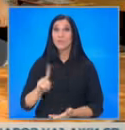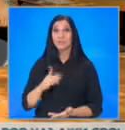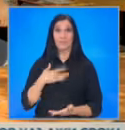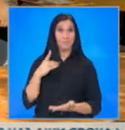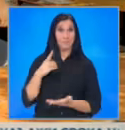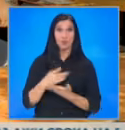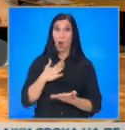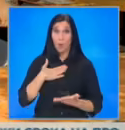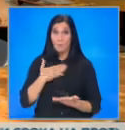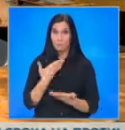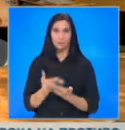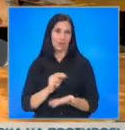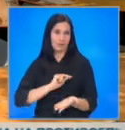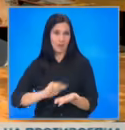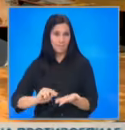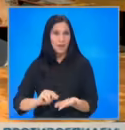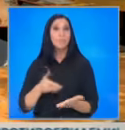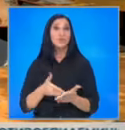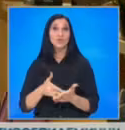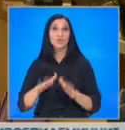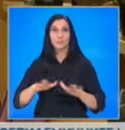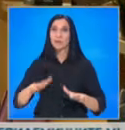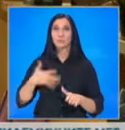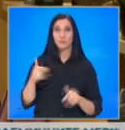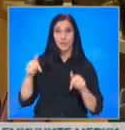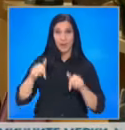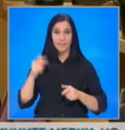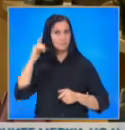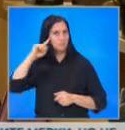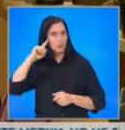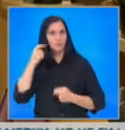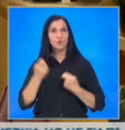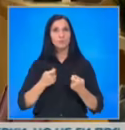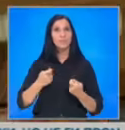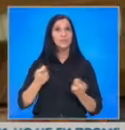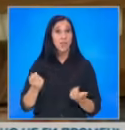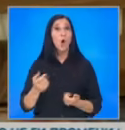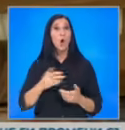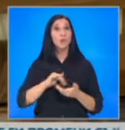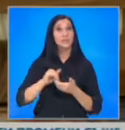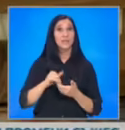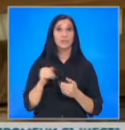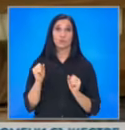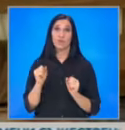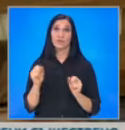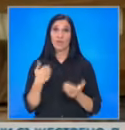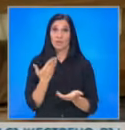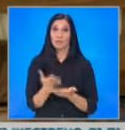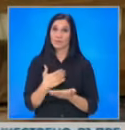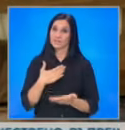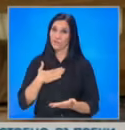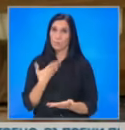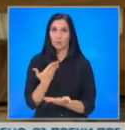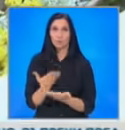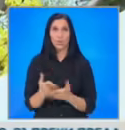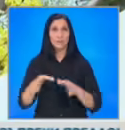издам. Сред причините за забавянето са поисканите днес становища от бизнеса. Браншовите организации се очаква да дадат свои предложения за мерки,